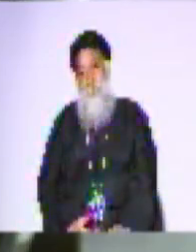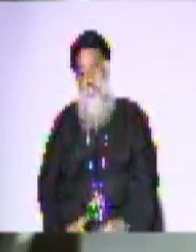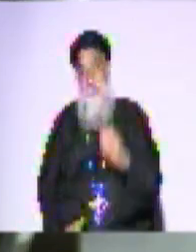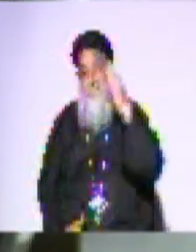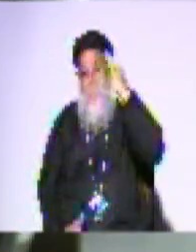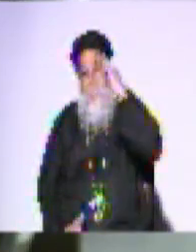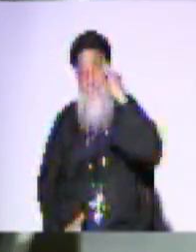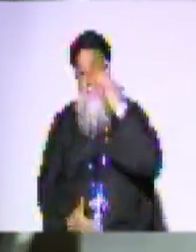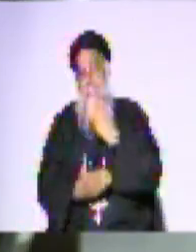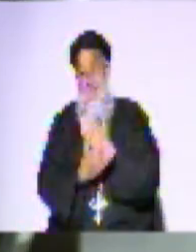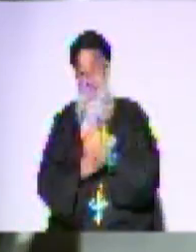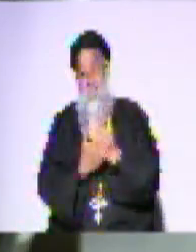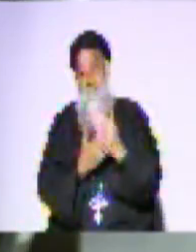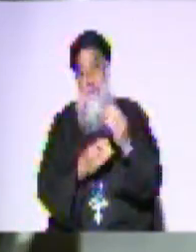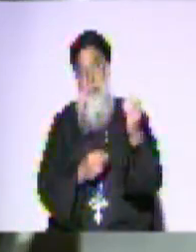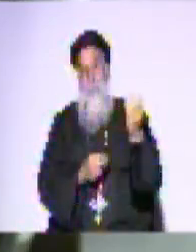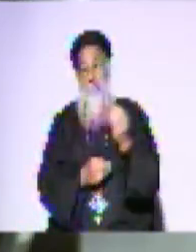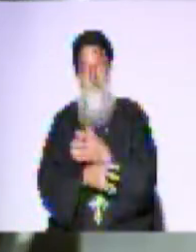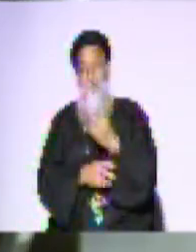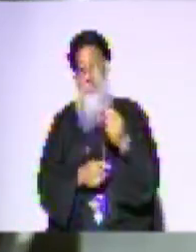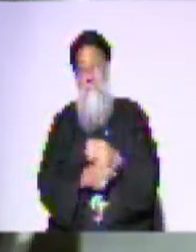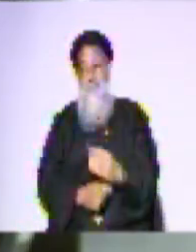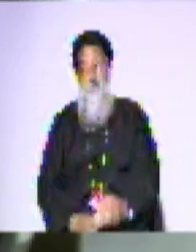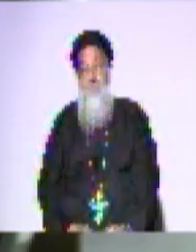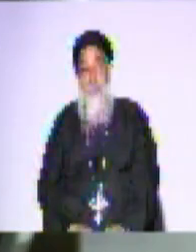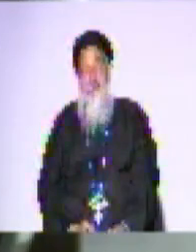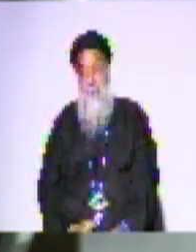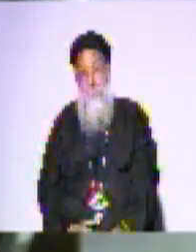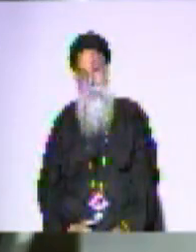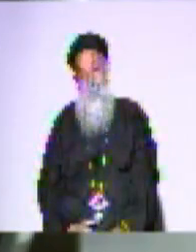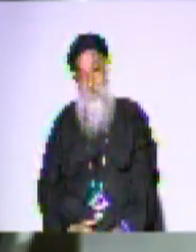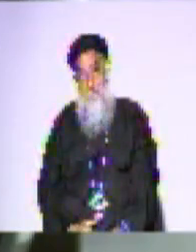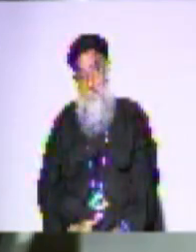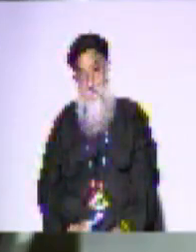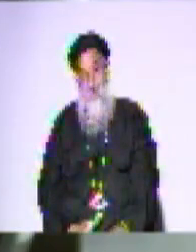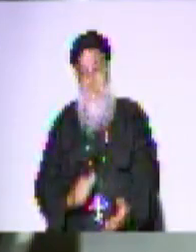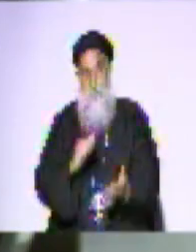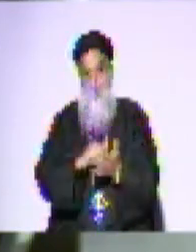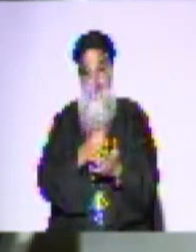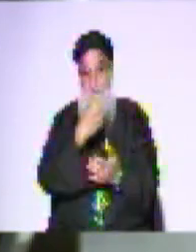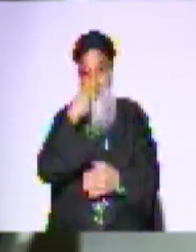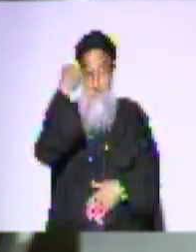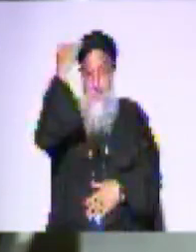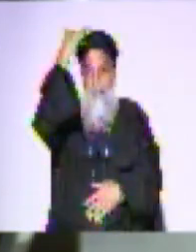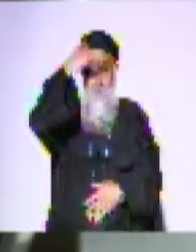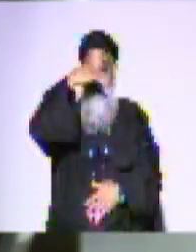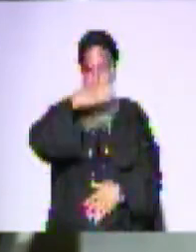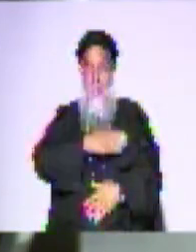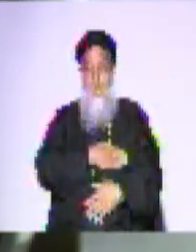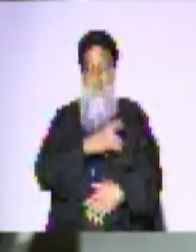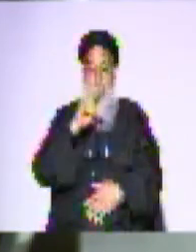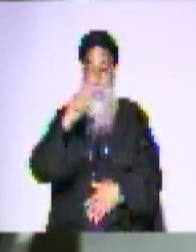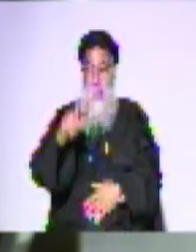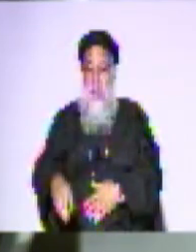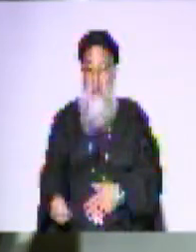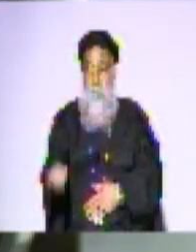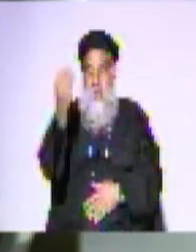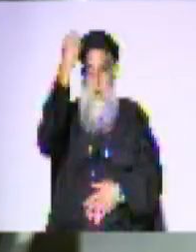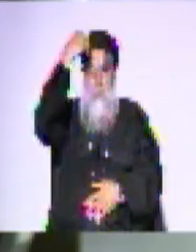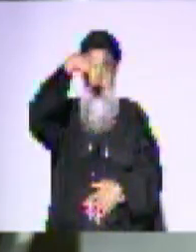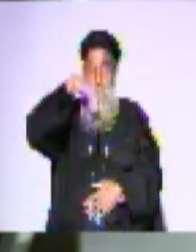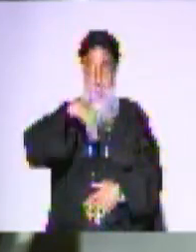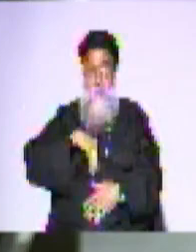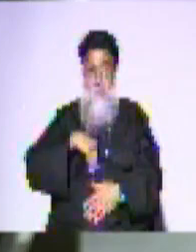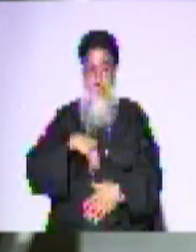وغفران الخطية عشان الإنسان ينعم بسكن الروح القدس اللي حل على المية واللي بيحل